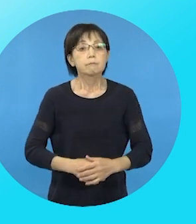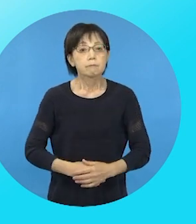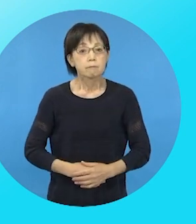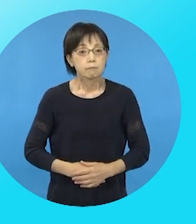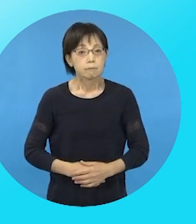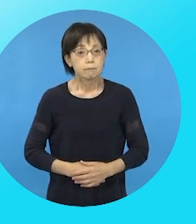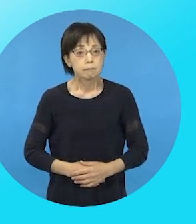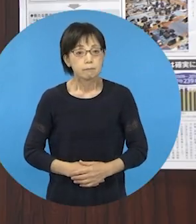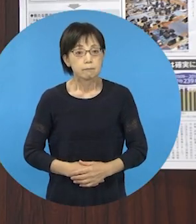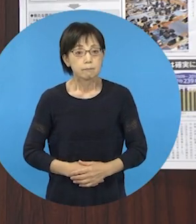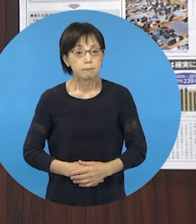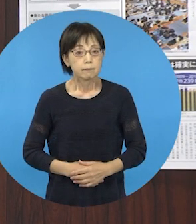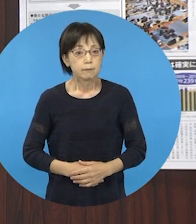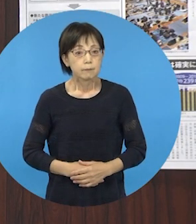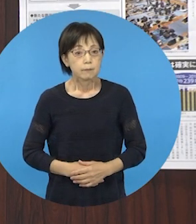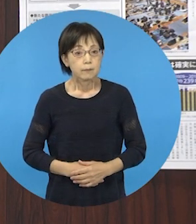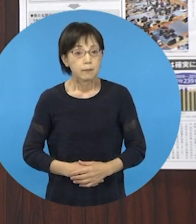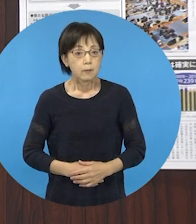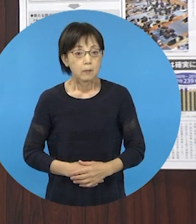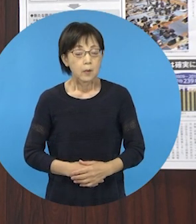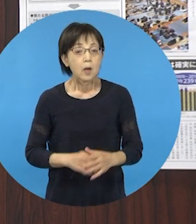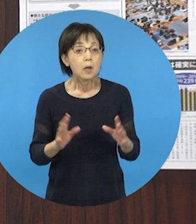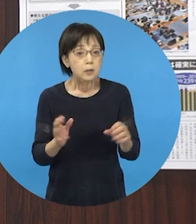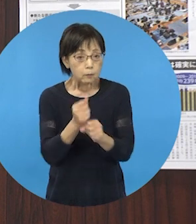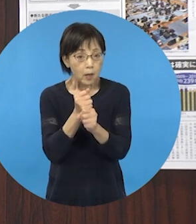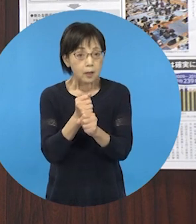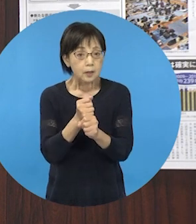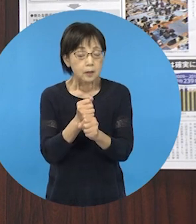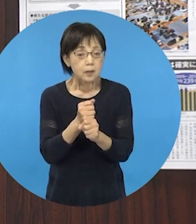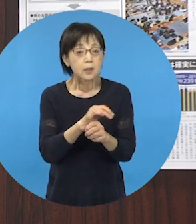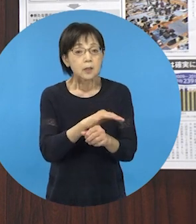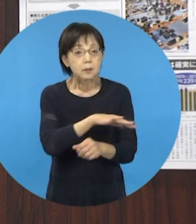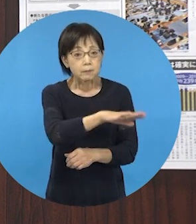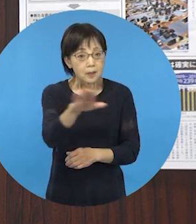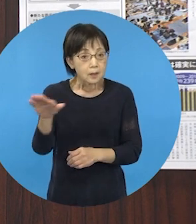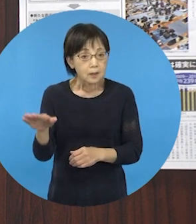ました。これらのことから、どのような